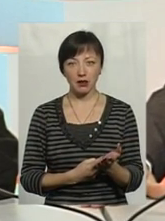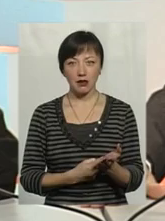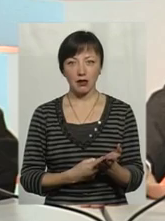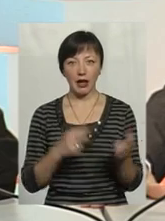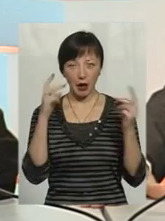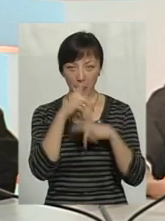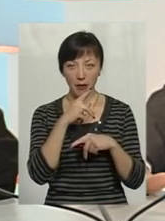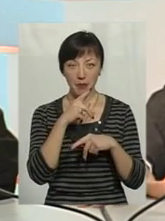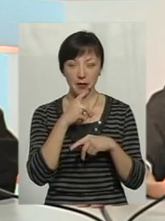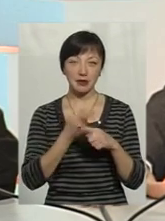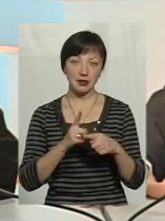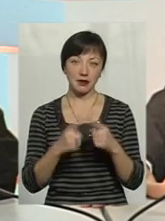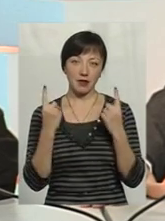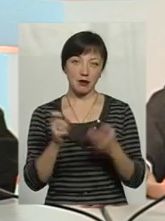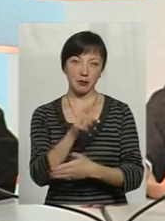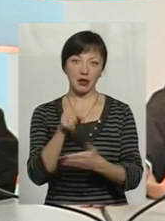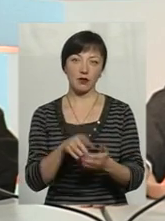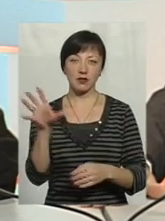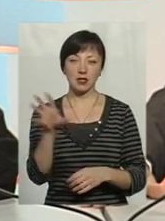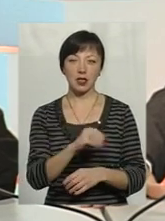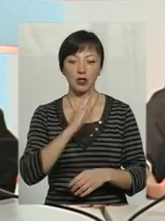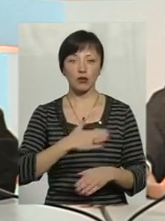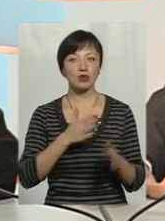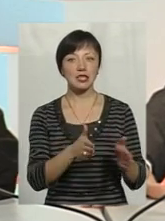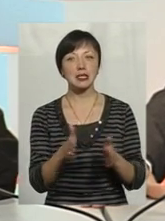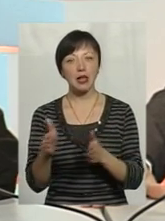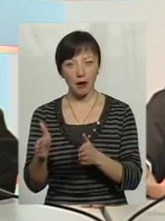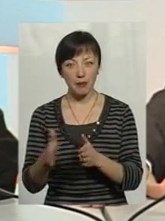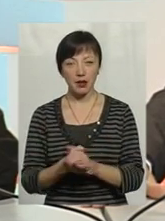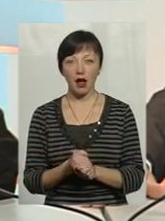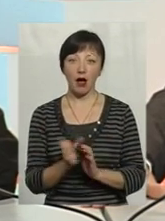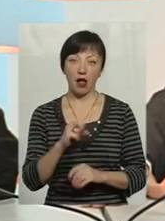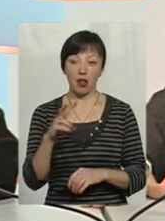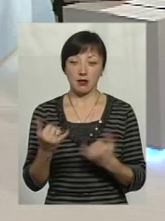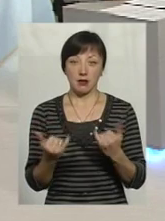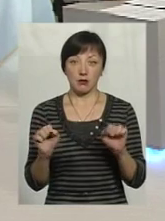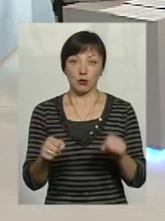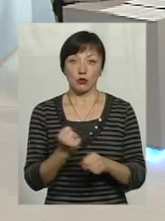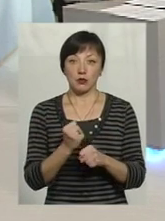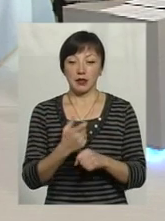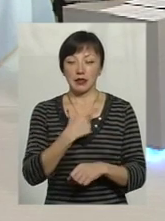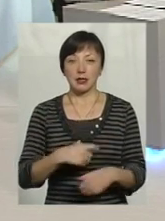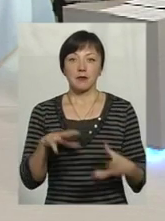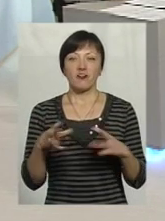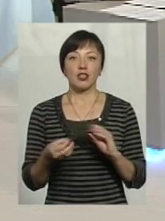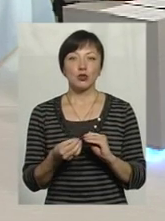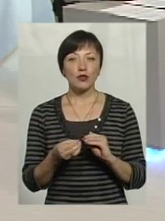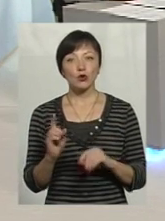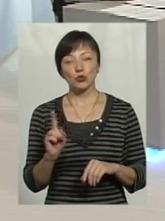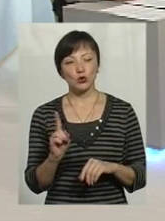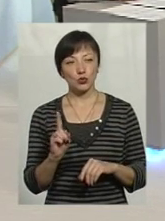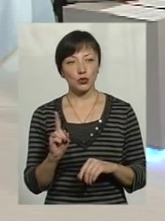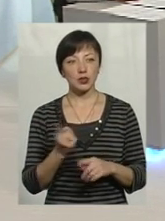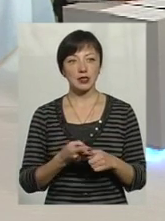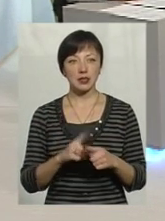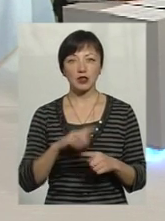хибами, то це велике питання до всієї нашої системи. Так, да, але вже зараз ми можемо зробити такий хоча б для себе маленький висновок, що